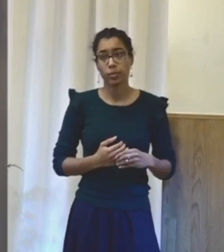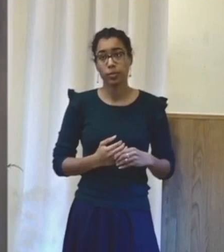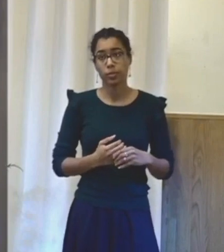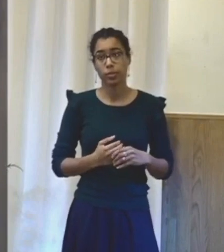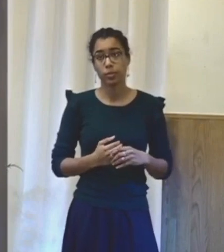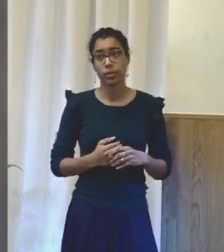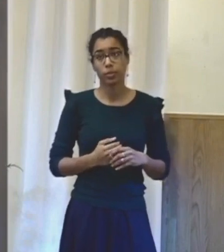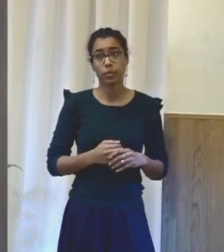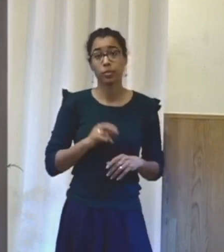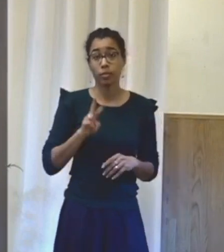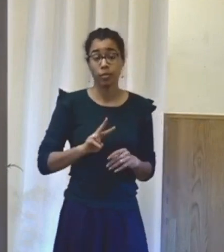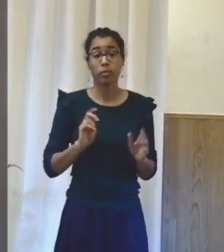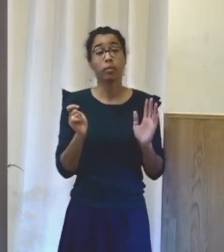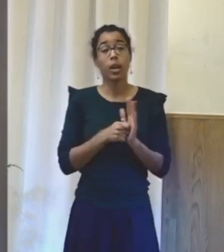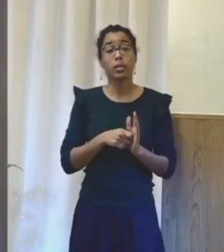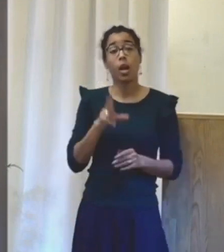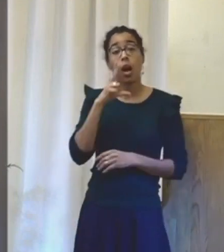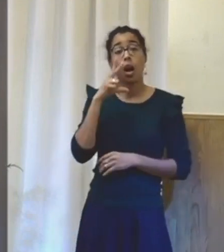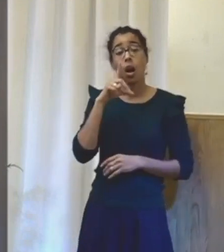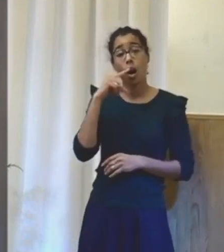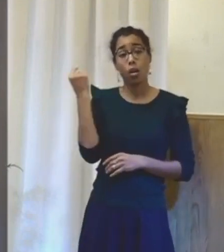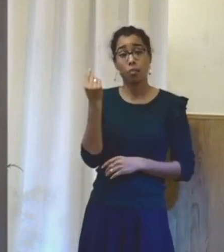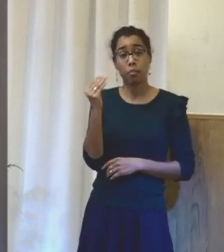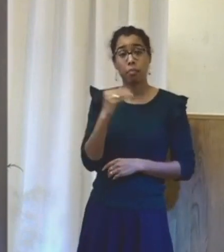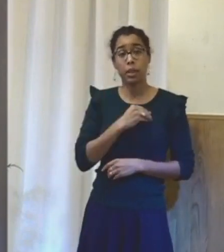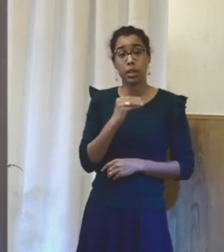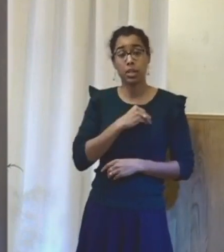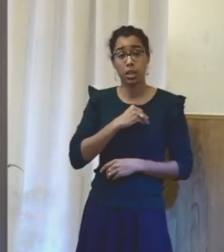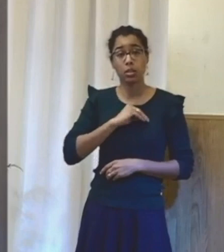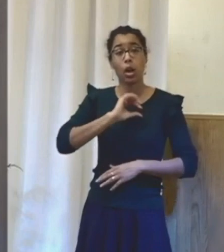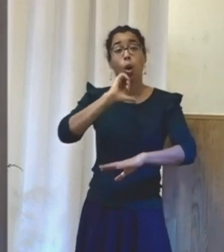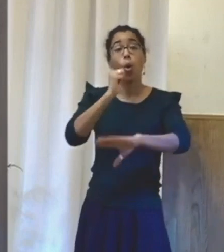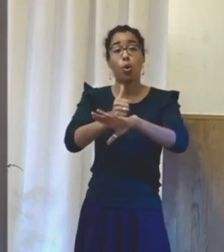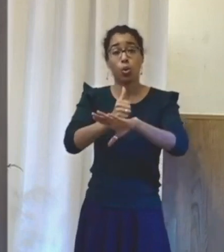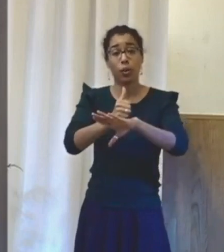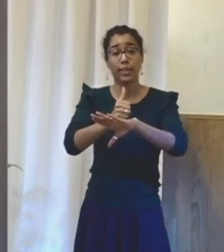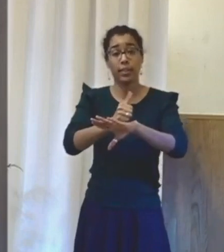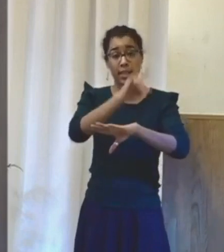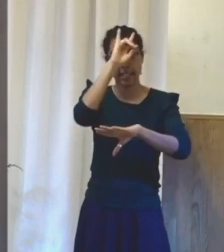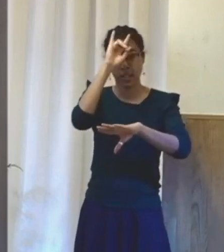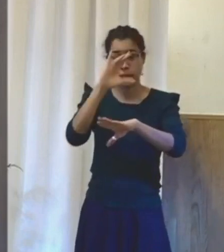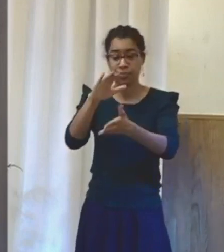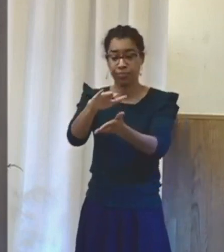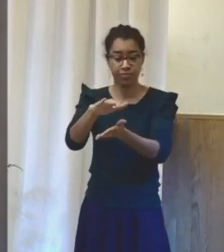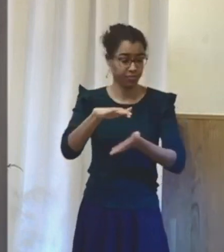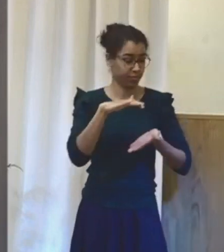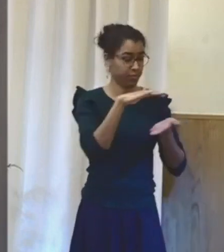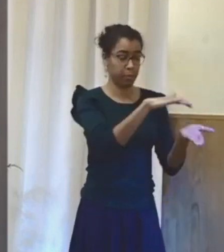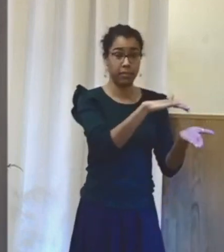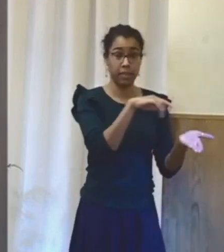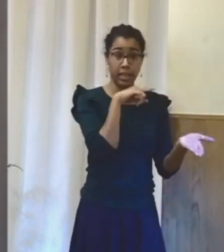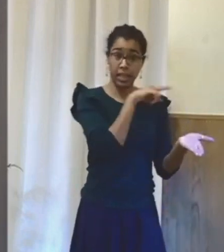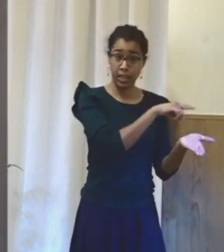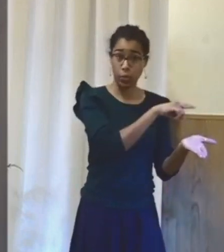Donc, en effet, lorsque l'homme a péché, l'autorité que Dieu lui avait donnée a été remise à Satan. Et de ce fait, Satan